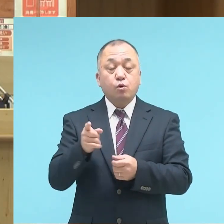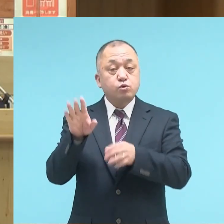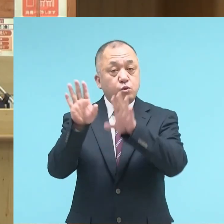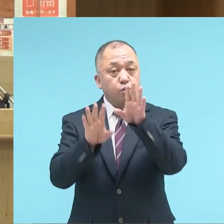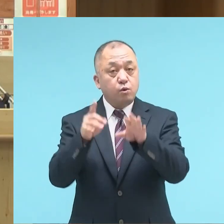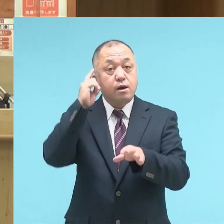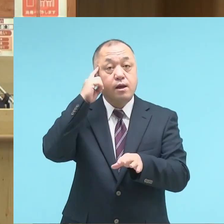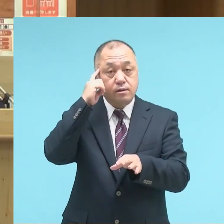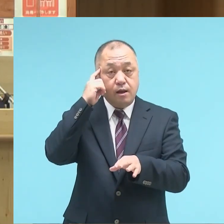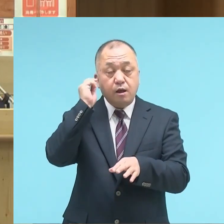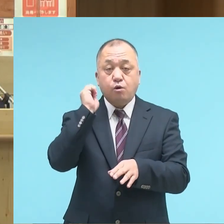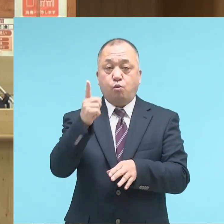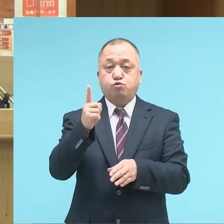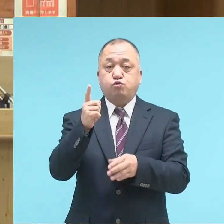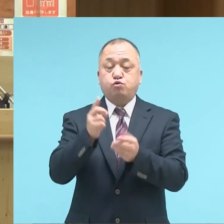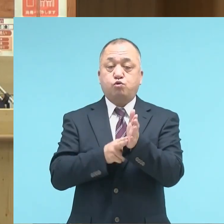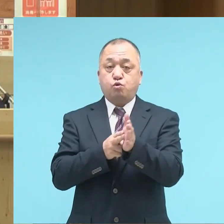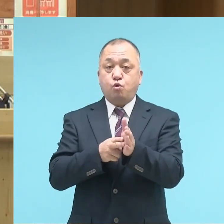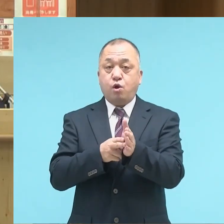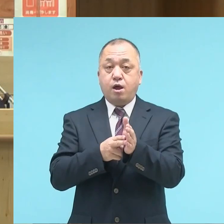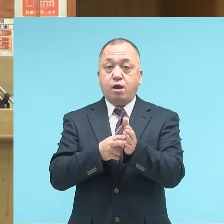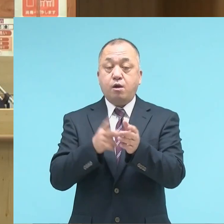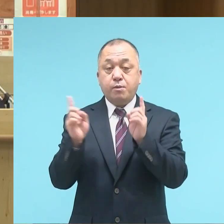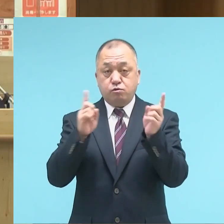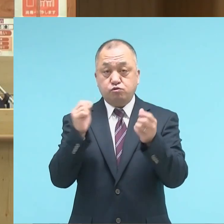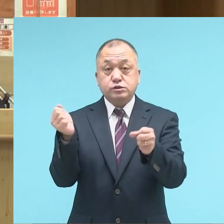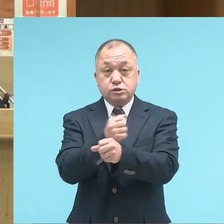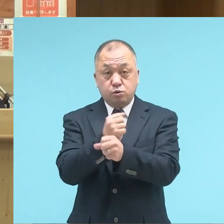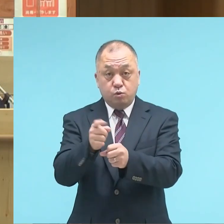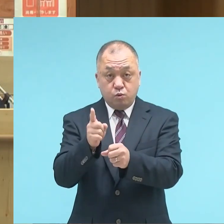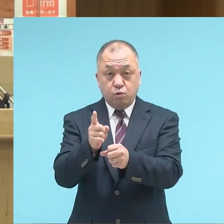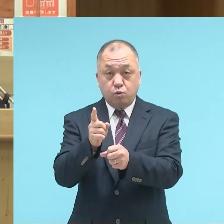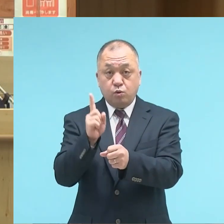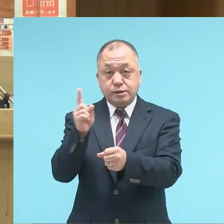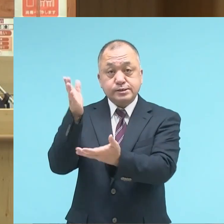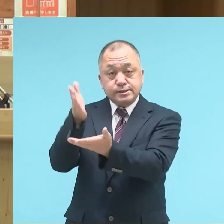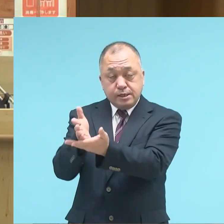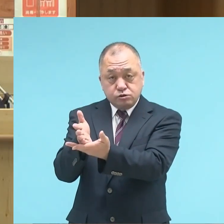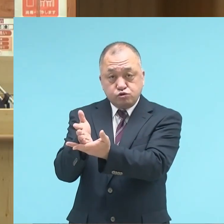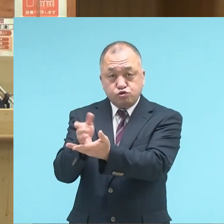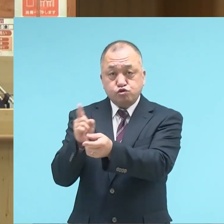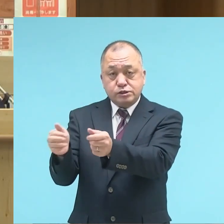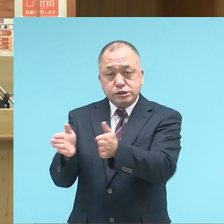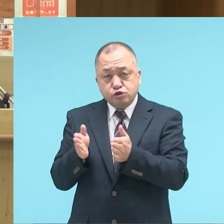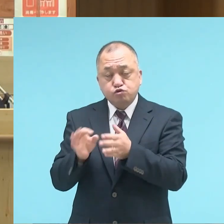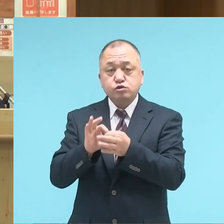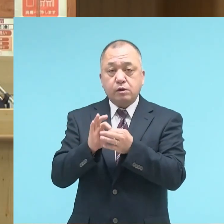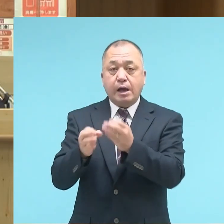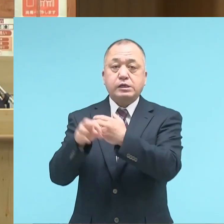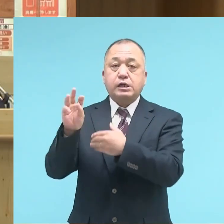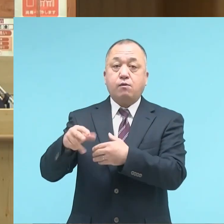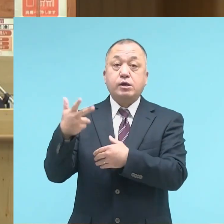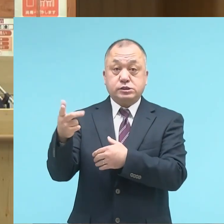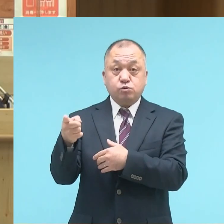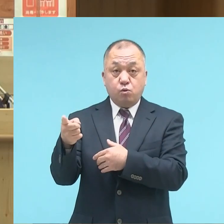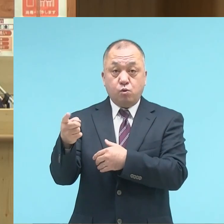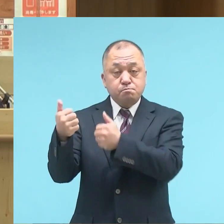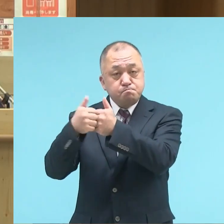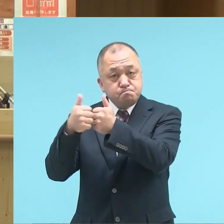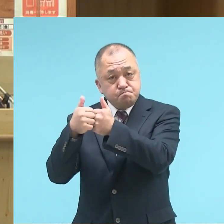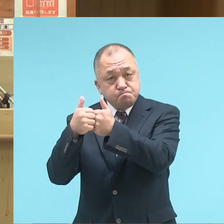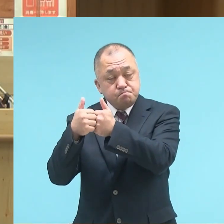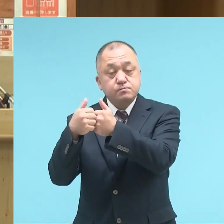えて、GoTo トラベル事業もですね、一時停止ですとか自粛、この点についても旭川市と、